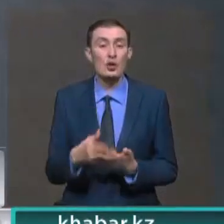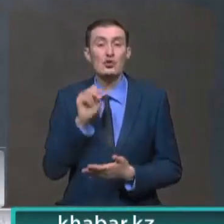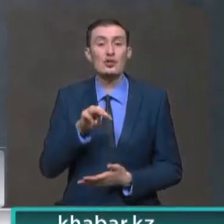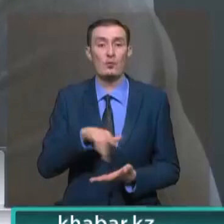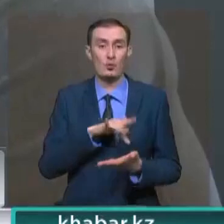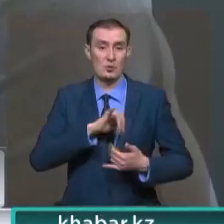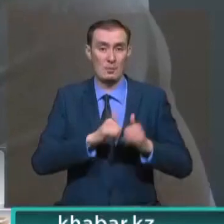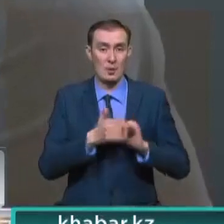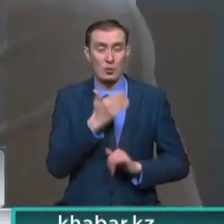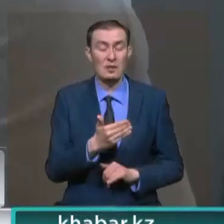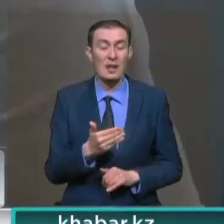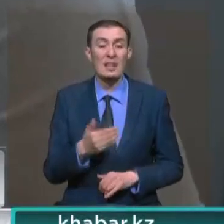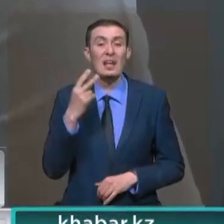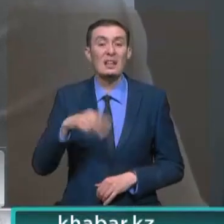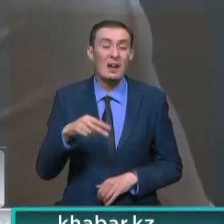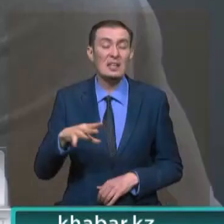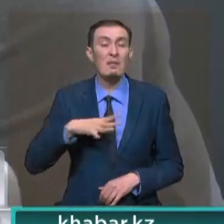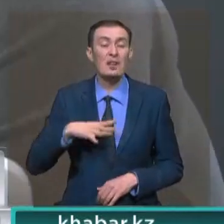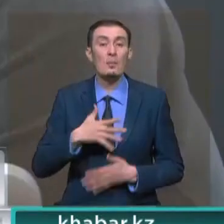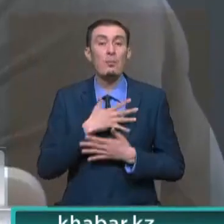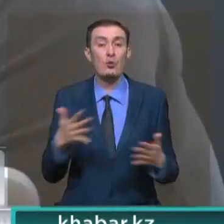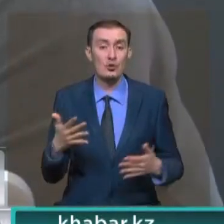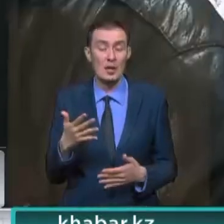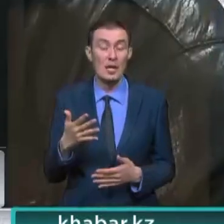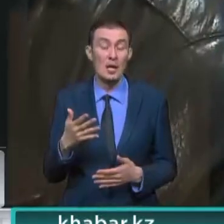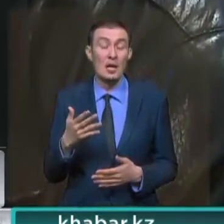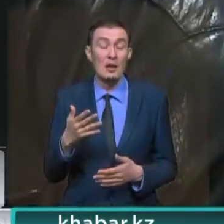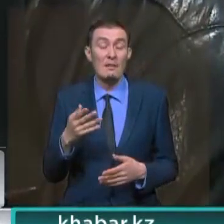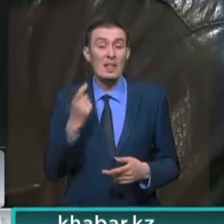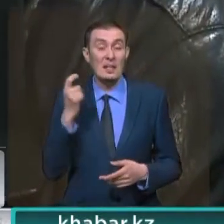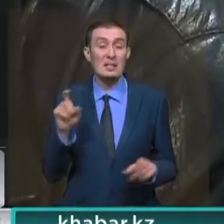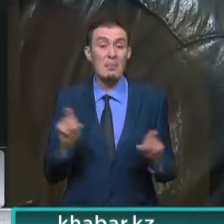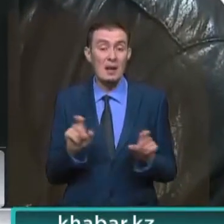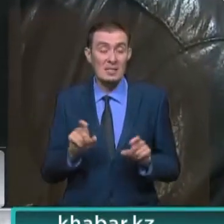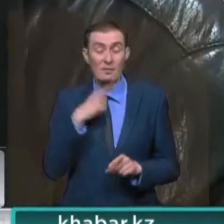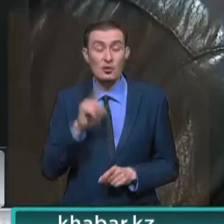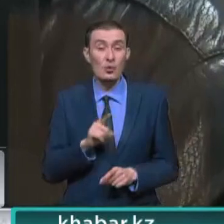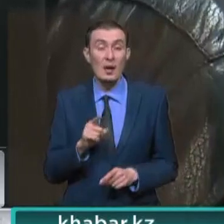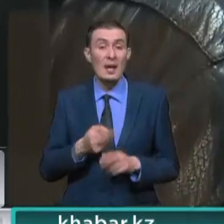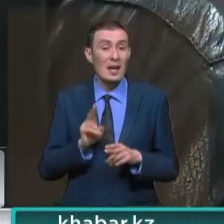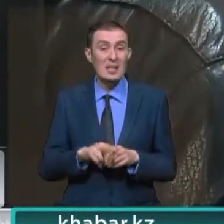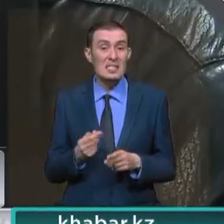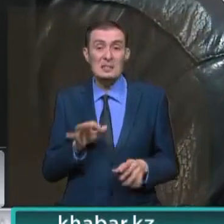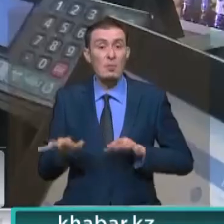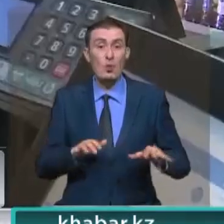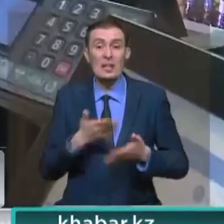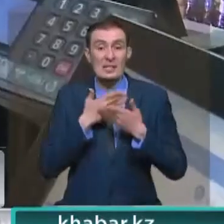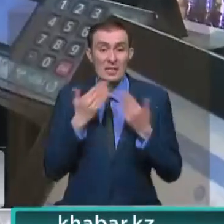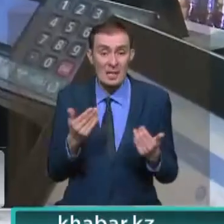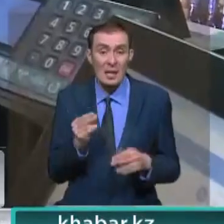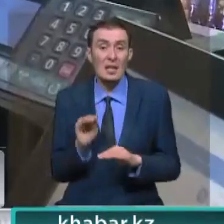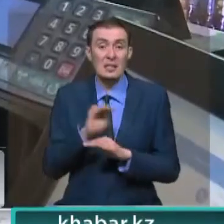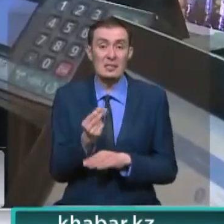в Усть-Каменогорске, как минимум на 20, а то и больше тенге. Владельцы магазинов у дома уверяют, мол, спекуляций здесь нет.